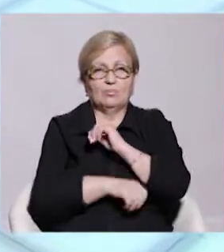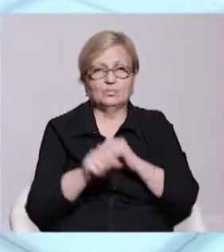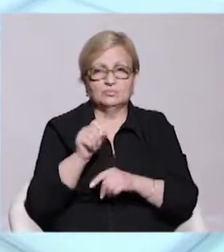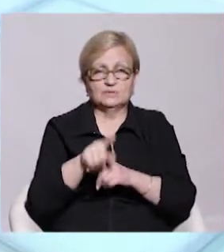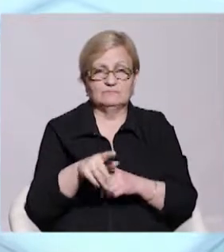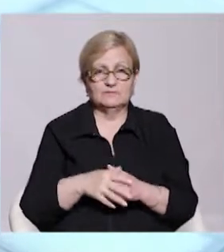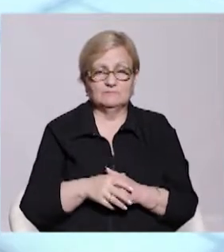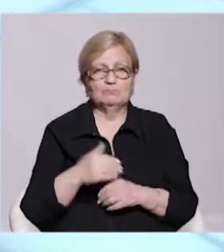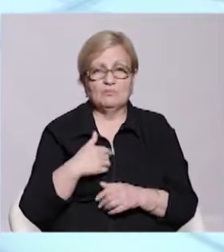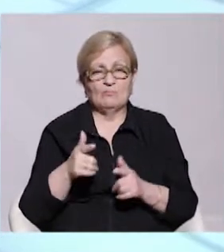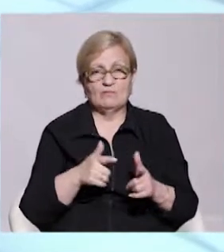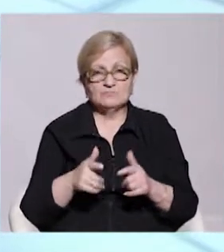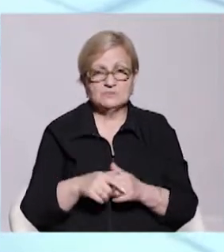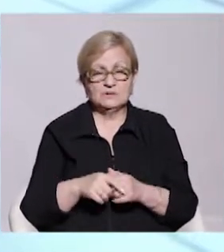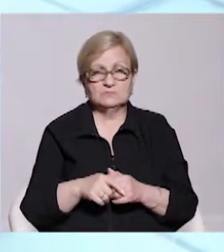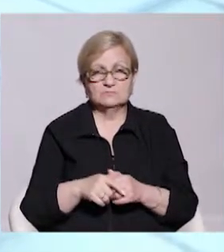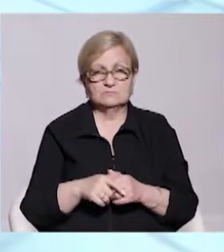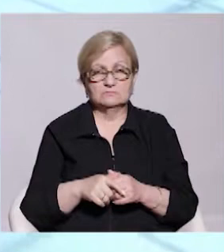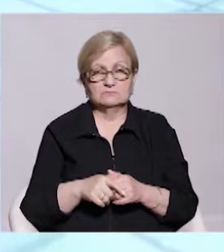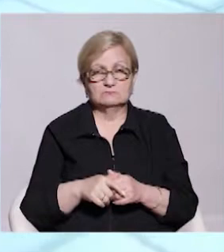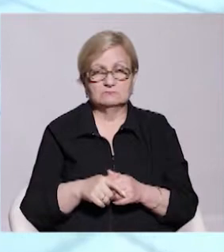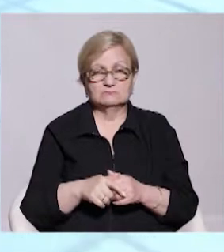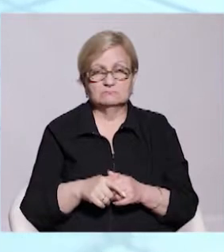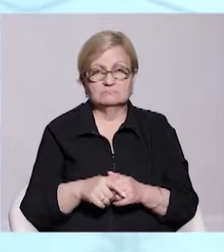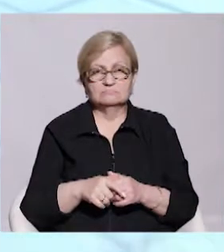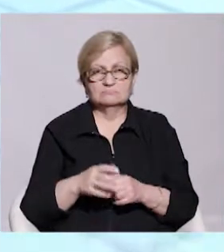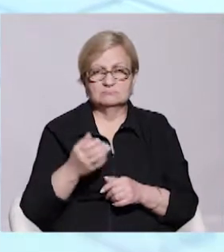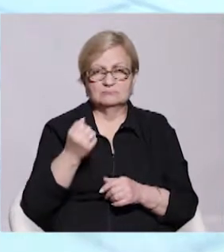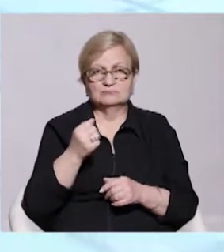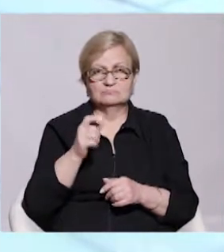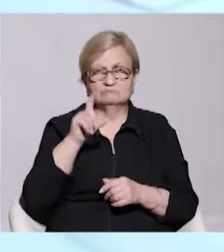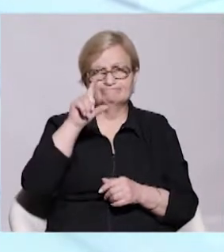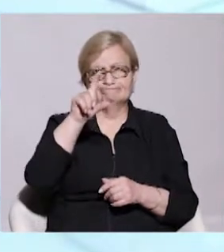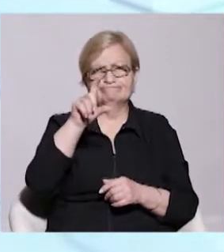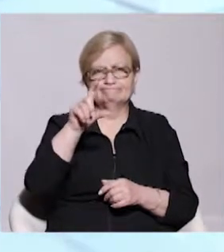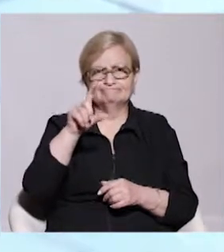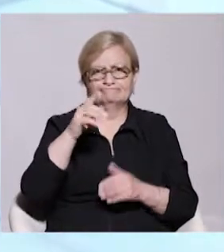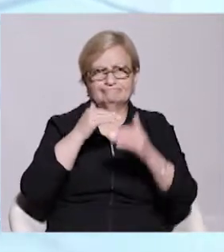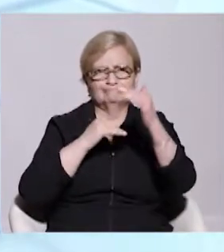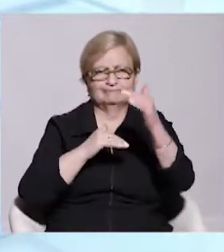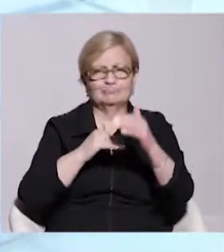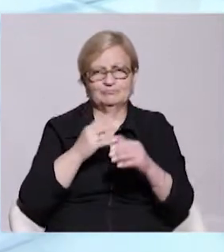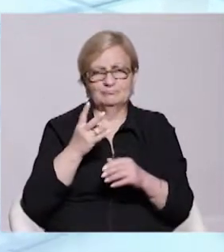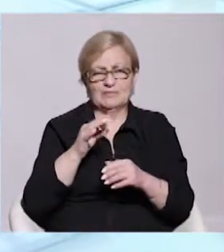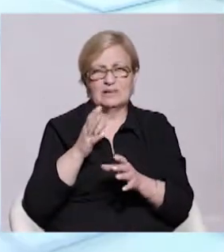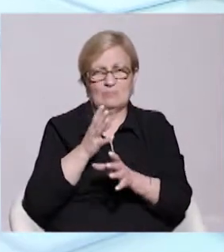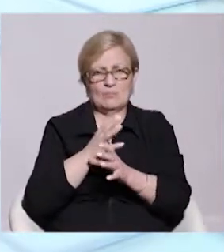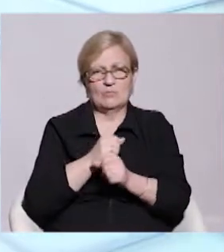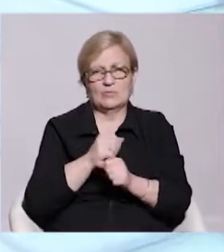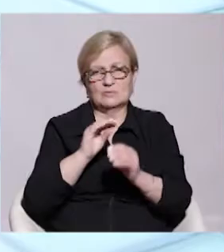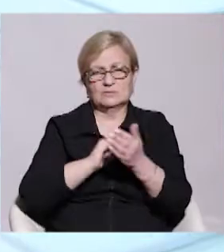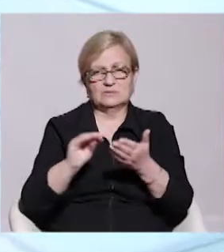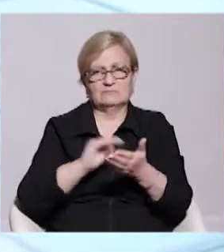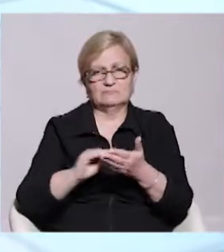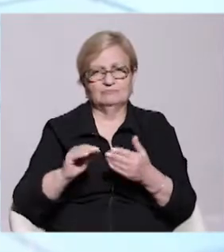რომელიც მოვამზადე, ცოტა ვრცელი ტექსტია, მაგრამ ძალიან მოკლედ მოკლედ